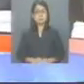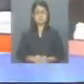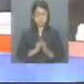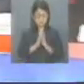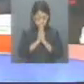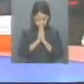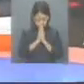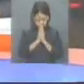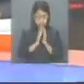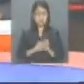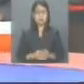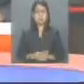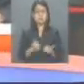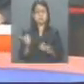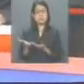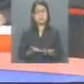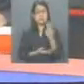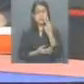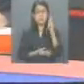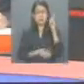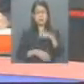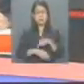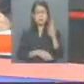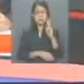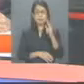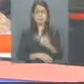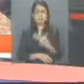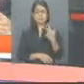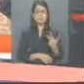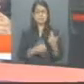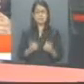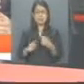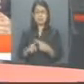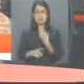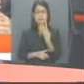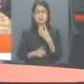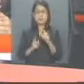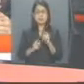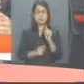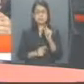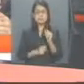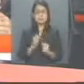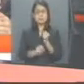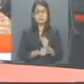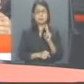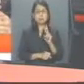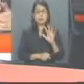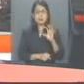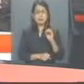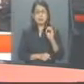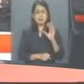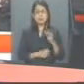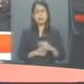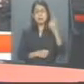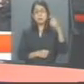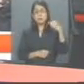สวัสดีค่ะ สวัสดีค่ะขอต้อนรับเข้าสู่ข่าวเที่ยงไทย PBS นะคะวันนี้20เมษายน2555ดิฉันพึ่งนภาคล่องพยาบาลและคุณ